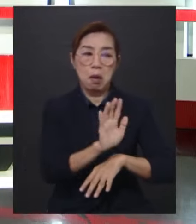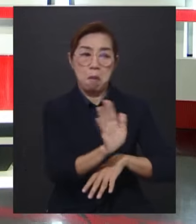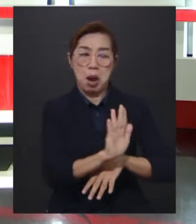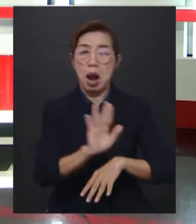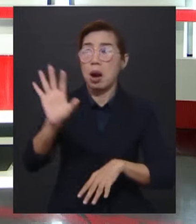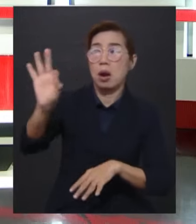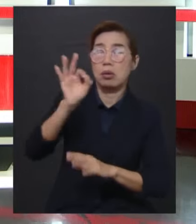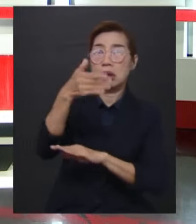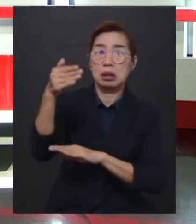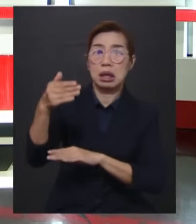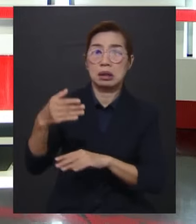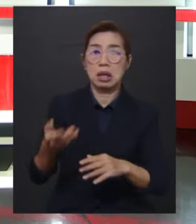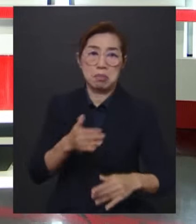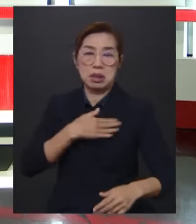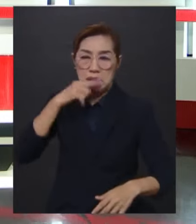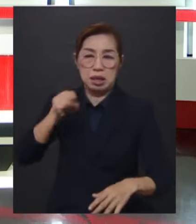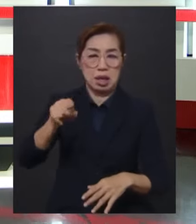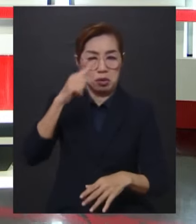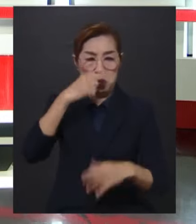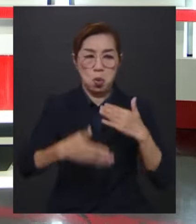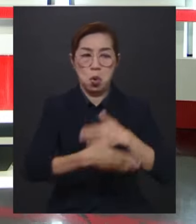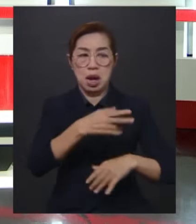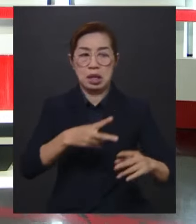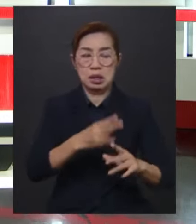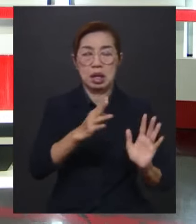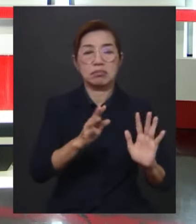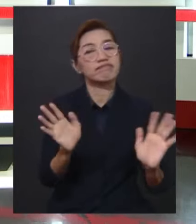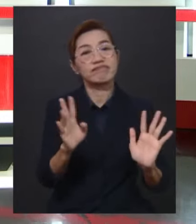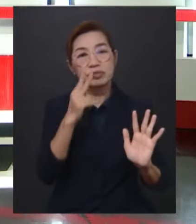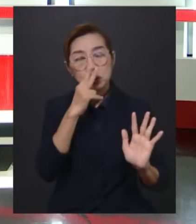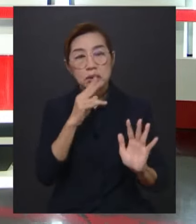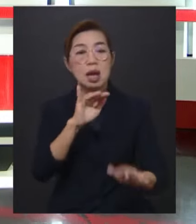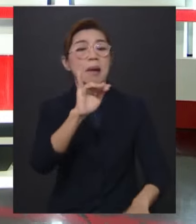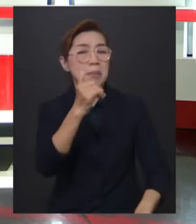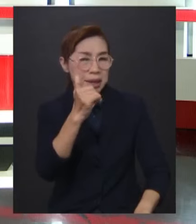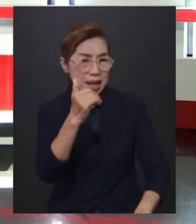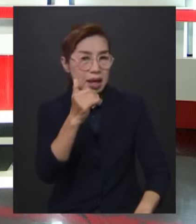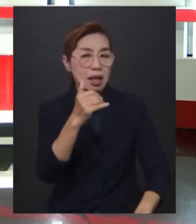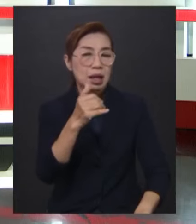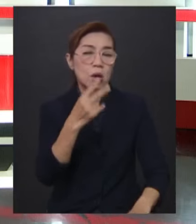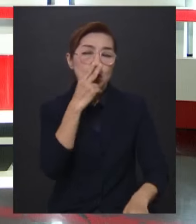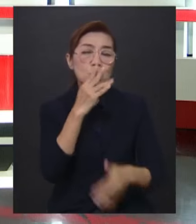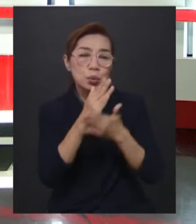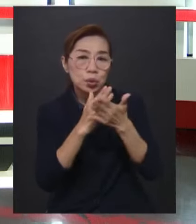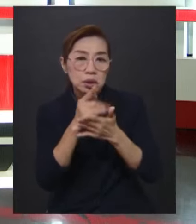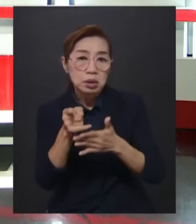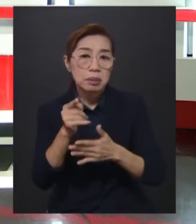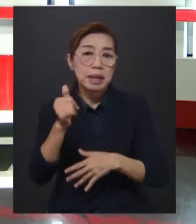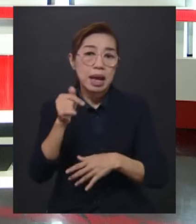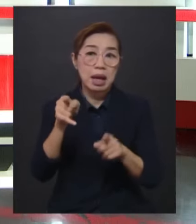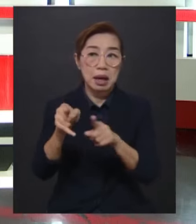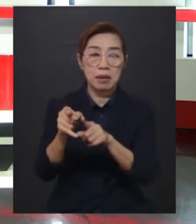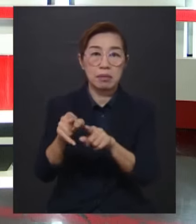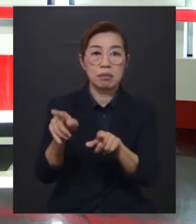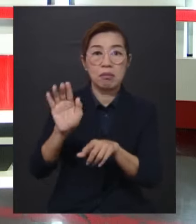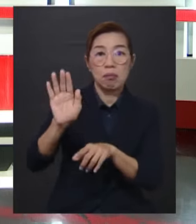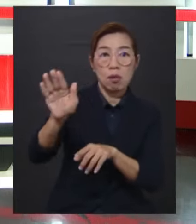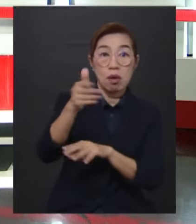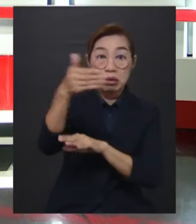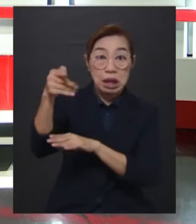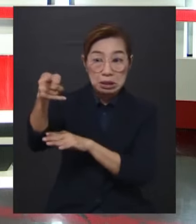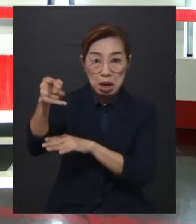าคตก็ได ้ก็ดูส่วนผสมที่ลงตัวกันแล้วกันนะครับบางทีการมีมันก็เป็นการพัฒนาระดับหนึ่ง ค ือหมายความว่าการที่เราได้เรียนรู้จากผู้เล่นต่างชา